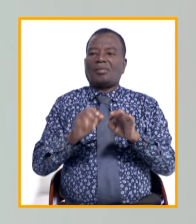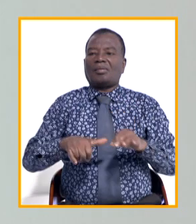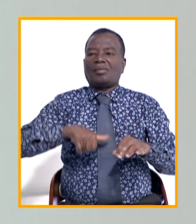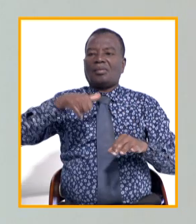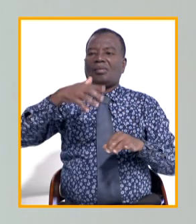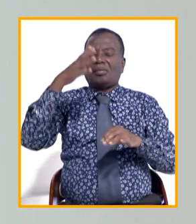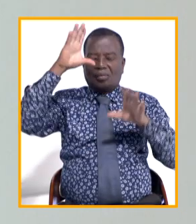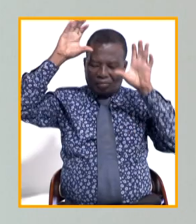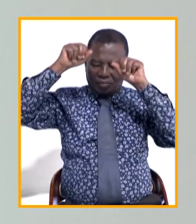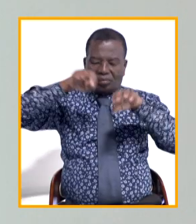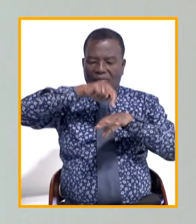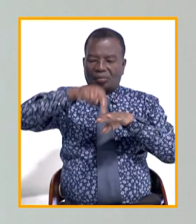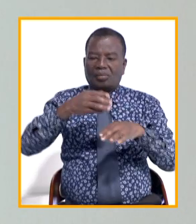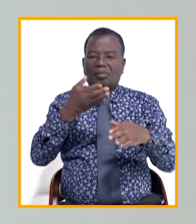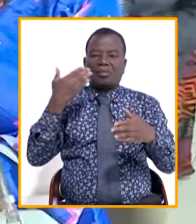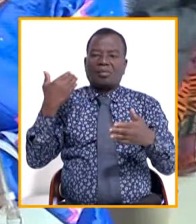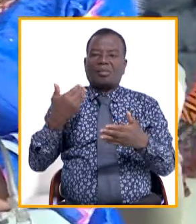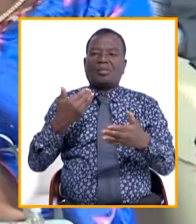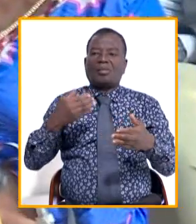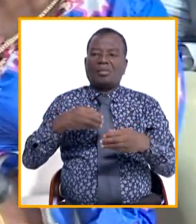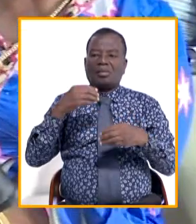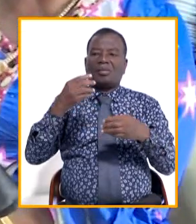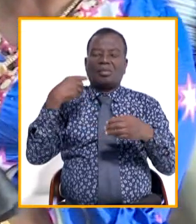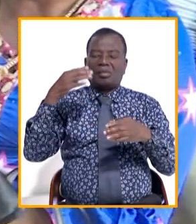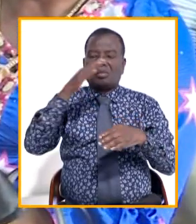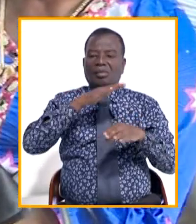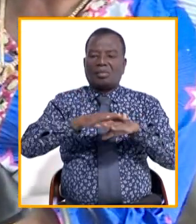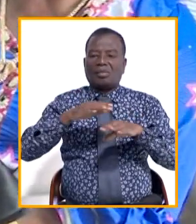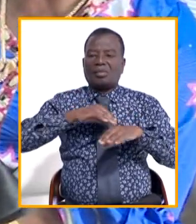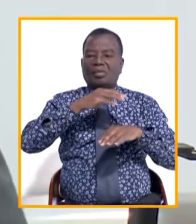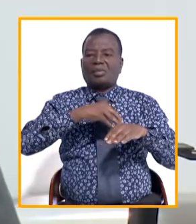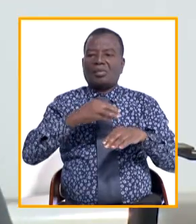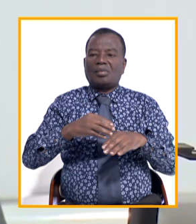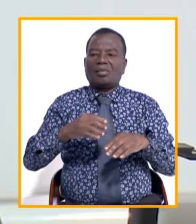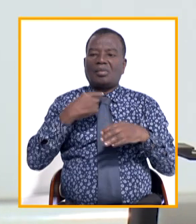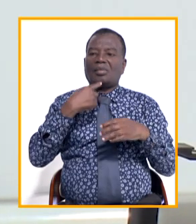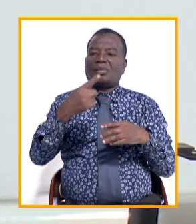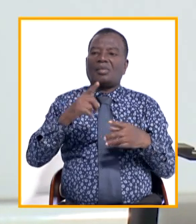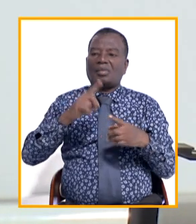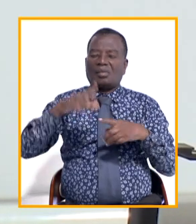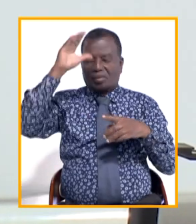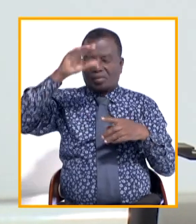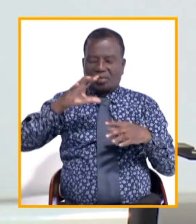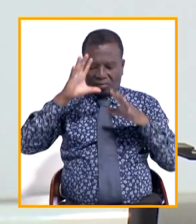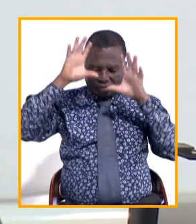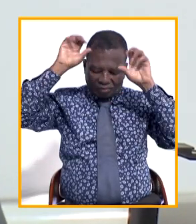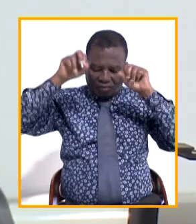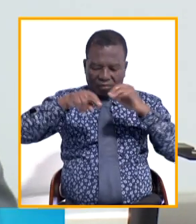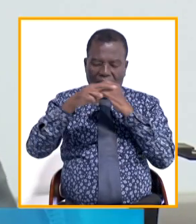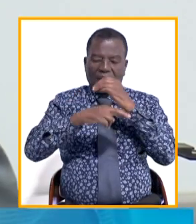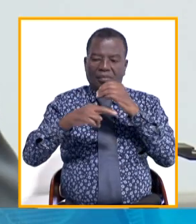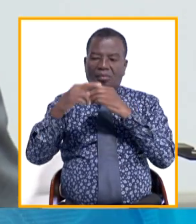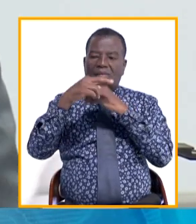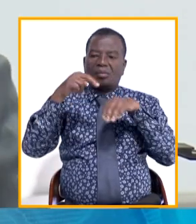République, Alassane Ouattara, avant de revenir sur les missions de la HACA. Exprimer à Monsieur le Président de la République,